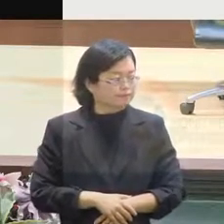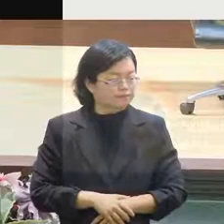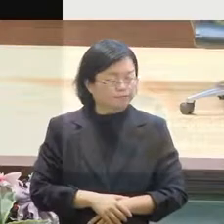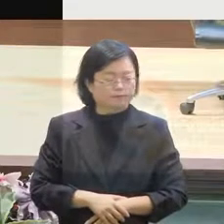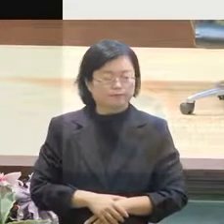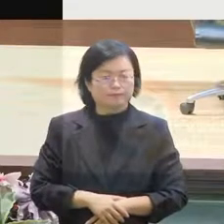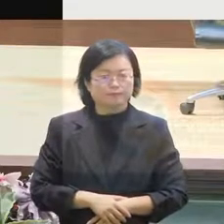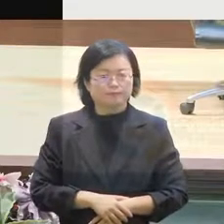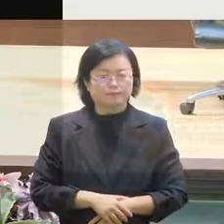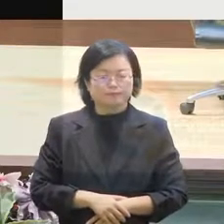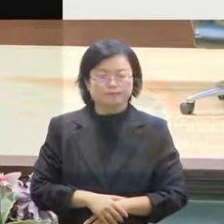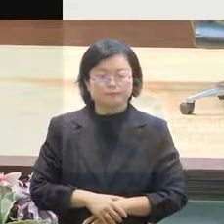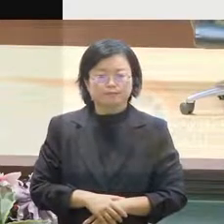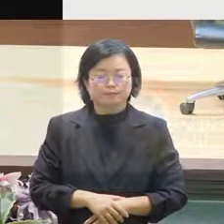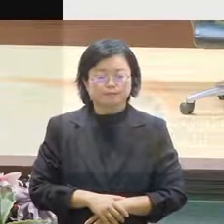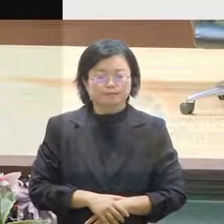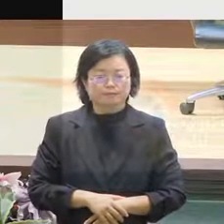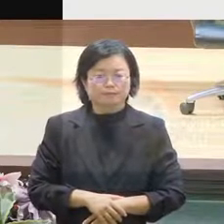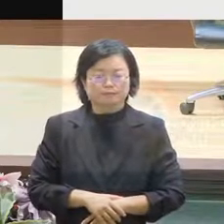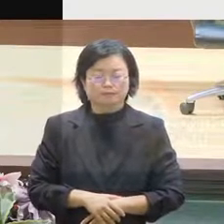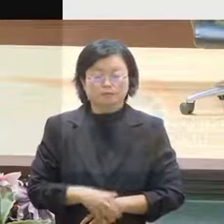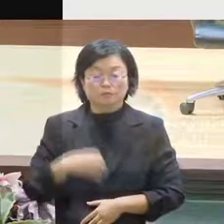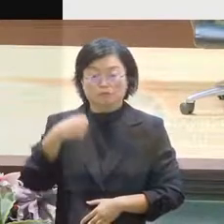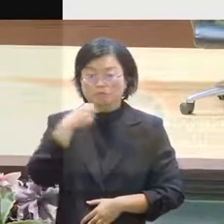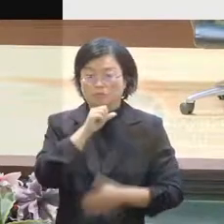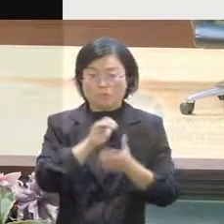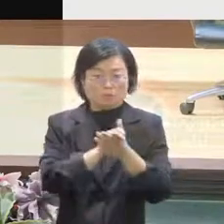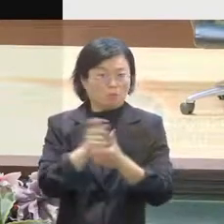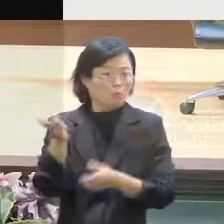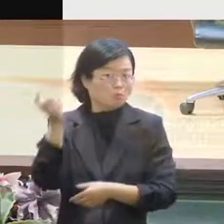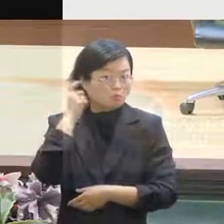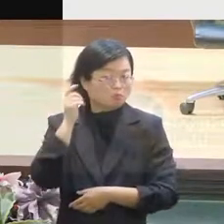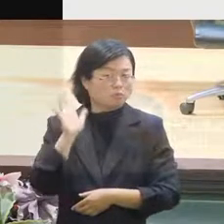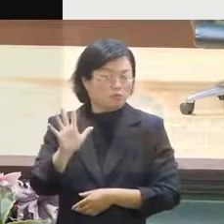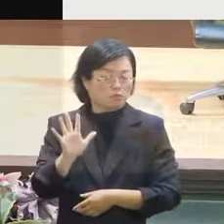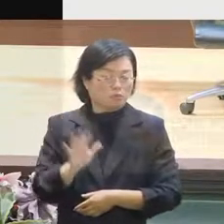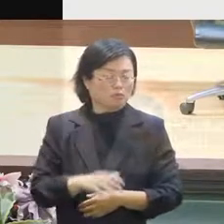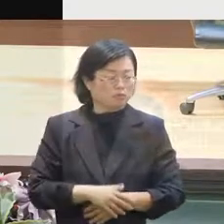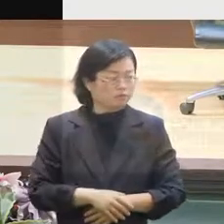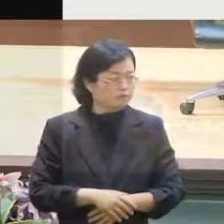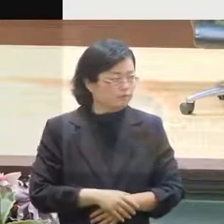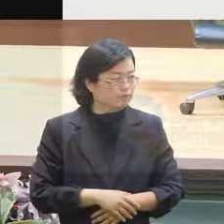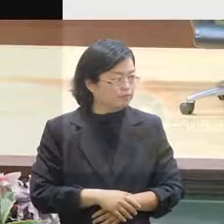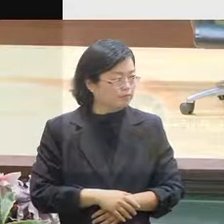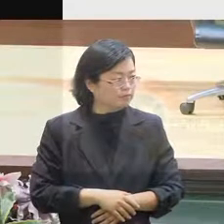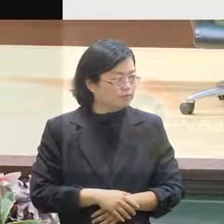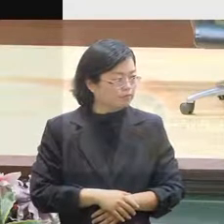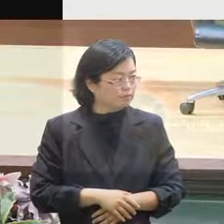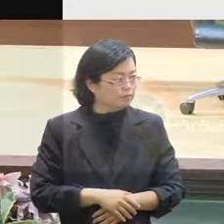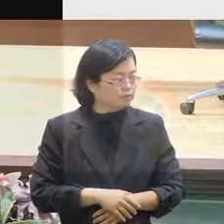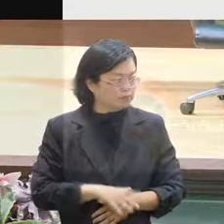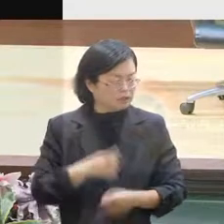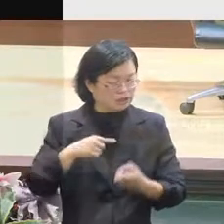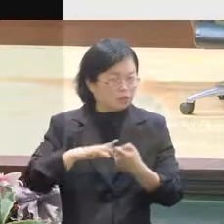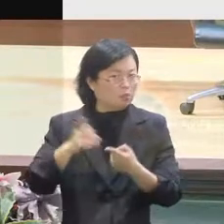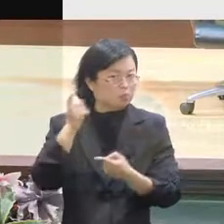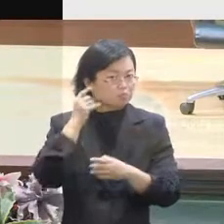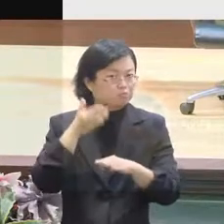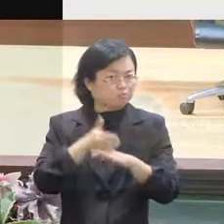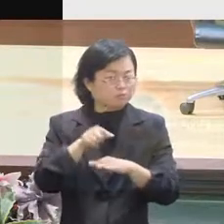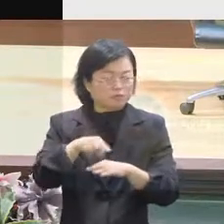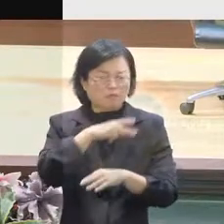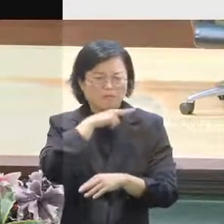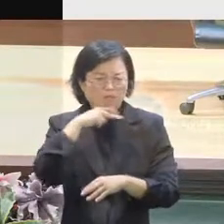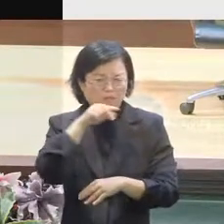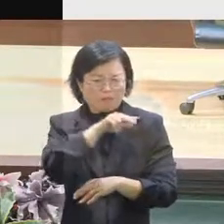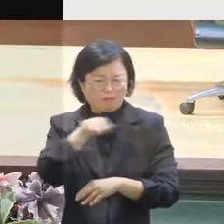其实台湾的朋友可能会听说过另外一个叫做 Global Open Data Index 的一个 project。那